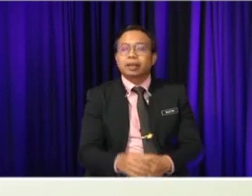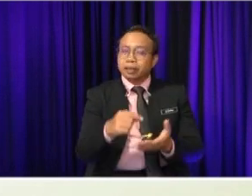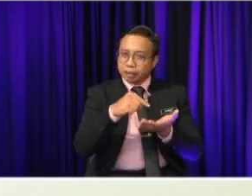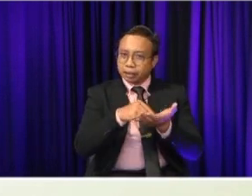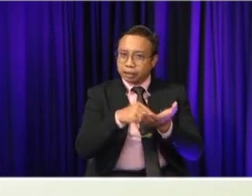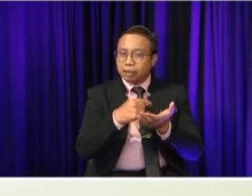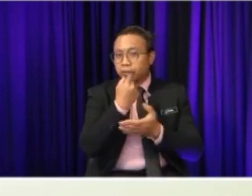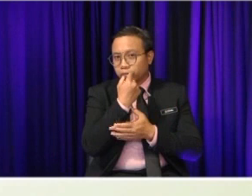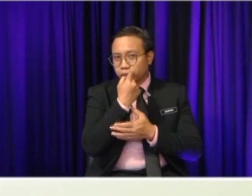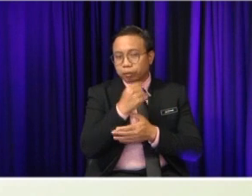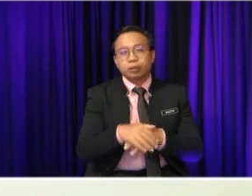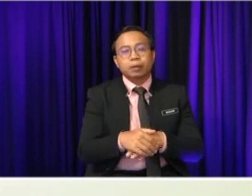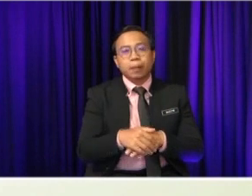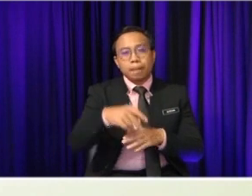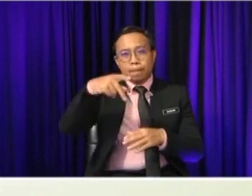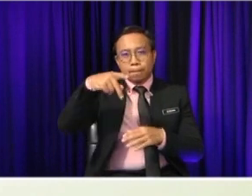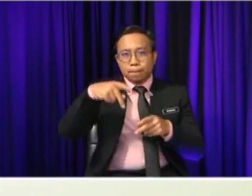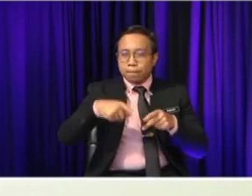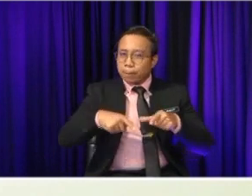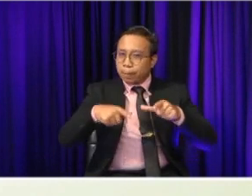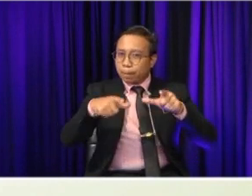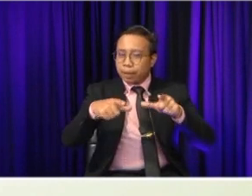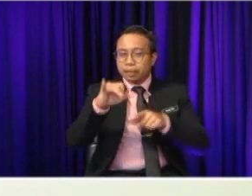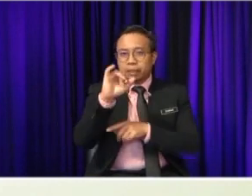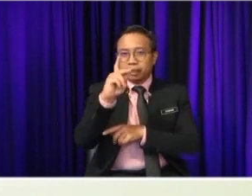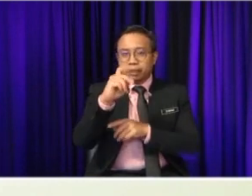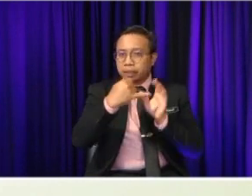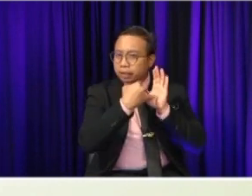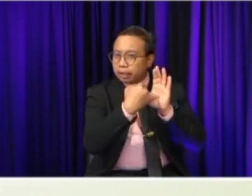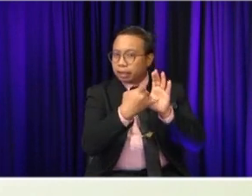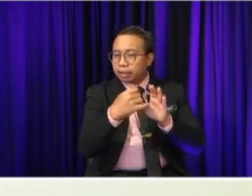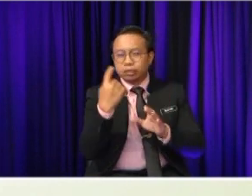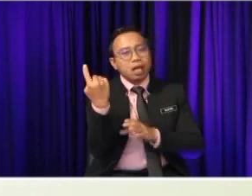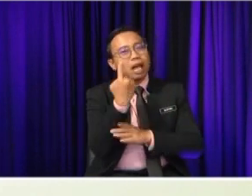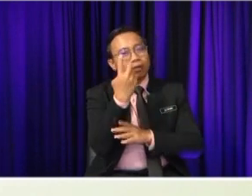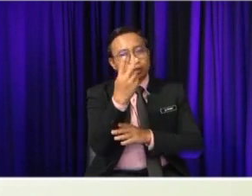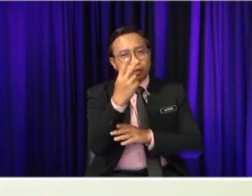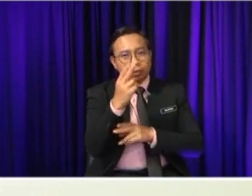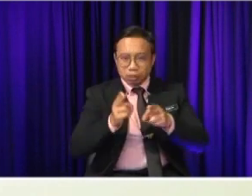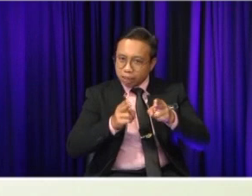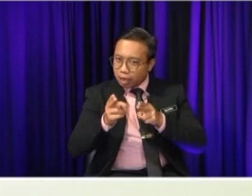adalah papan iklan ataupun Billboard selalu ada di dekat lebaran